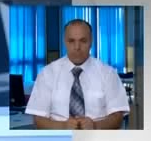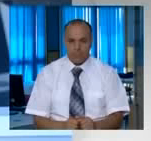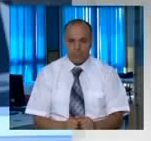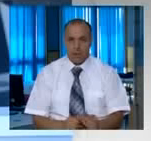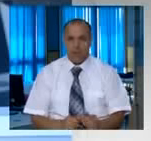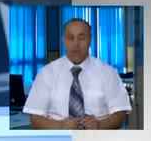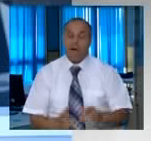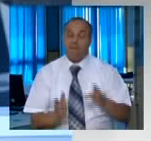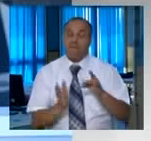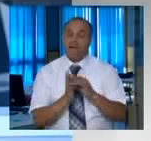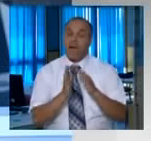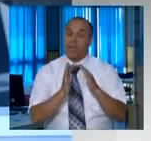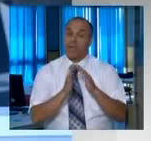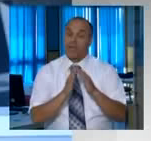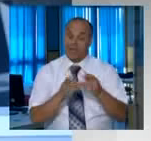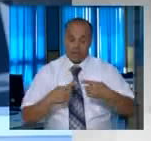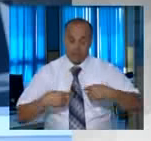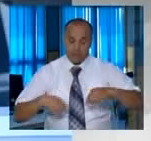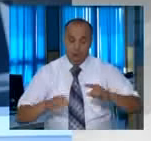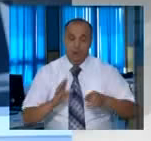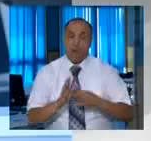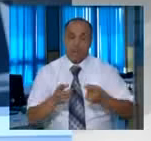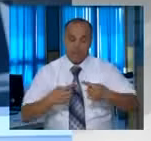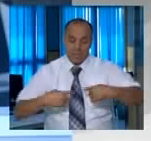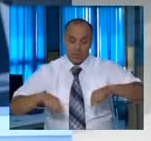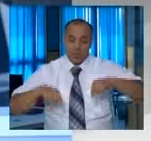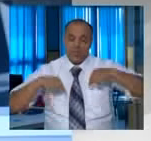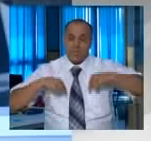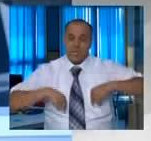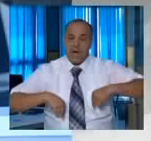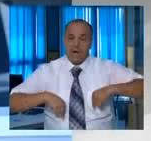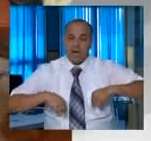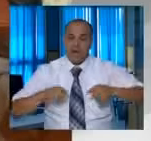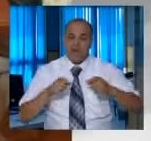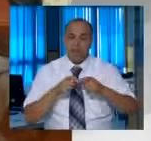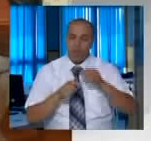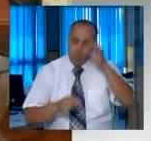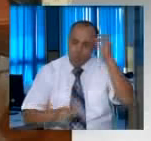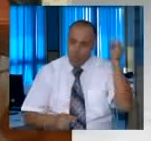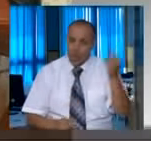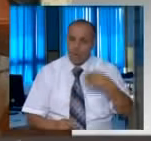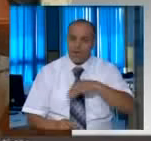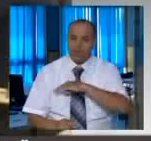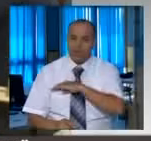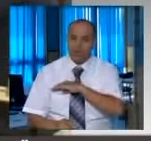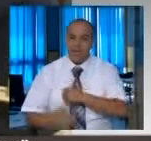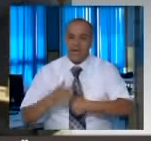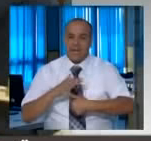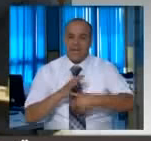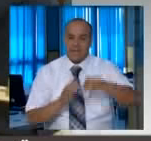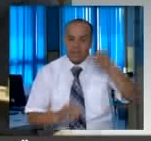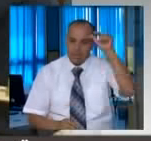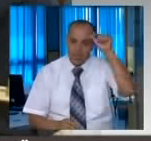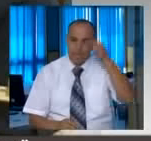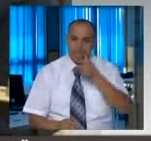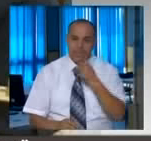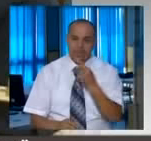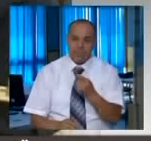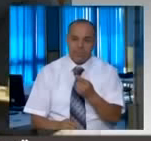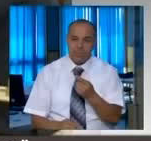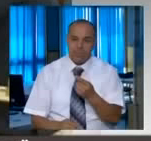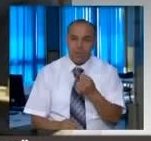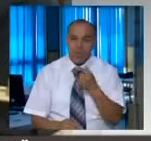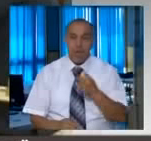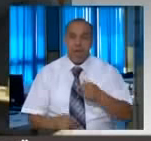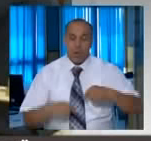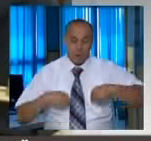وفي قصر قرطاج انعقد اليوم أول مجلس وزراء لحكومة الوحدة الوطنية بإشراف رئيس الجمهورية الباجي قايد السبسي، وكان